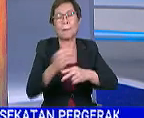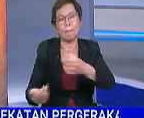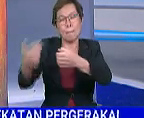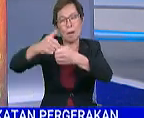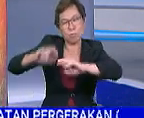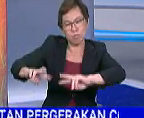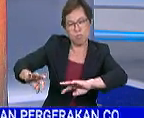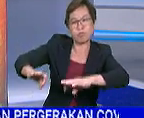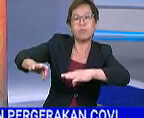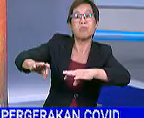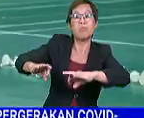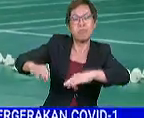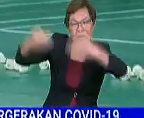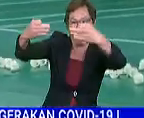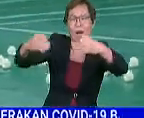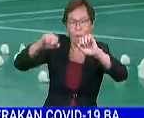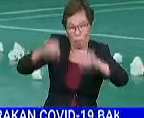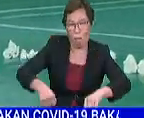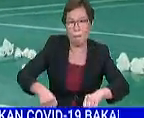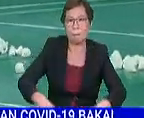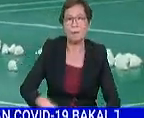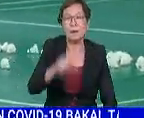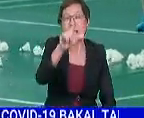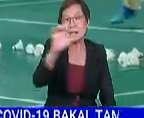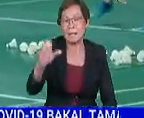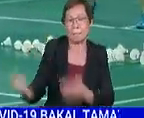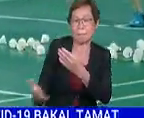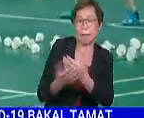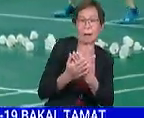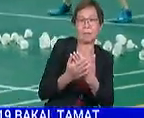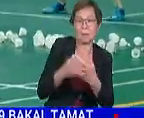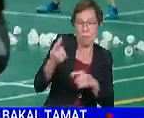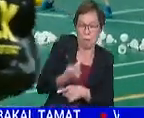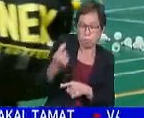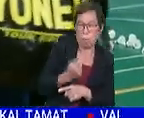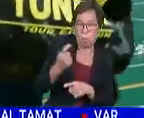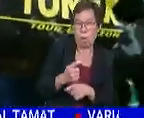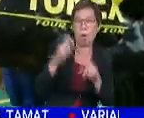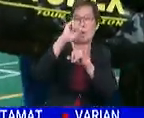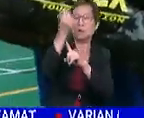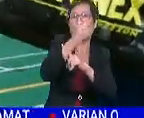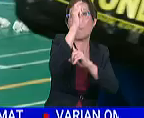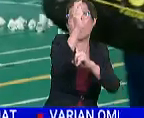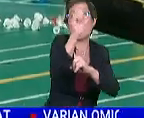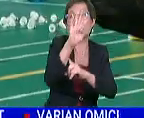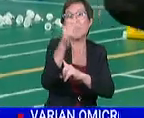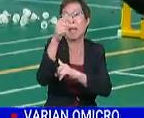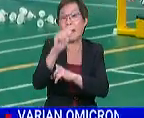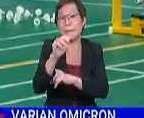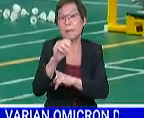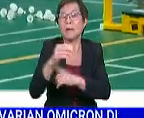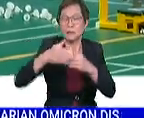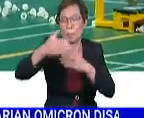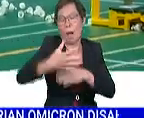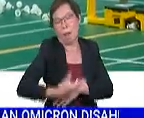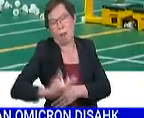kejohanan berkenaan Zia yang kembali turun menjalani latihan bersama persatuan badminton Malaysia Bam